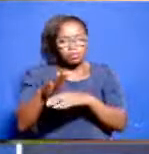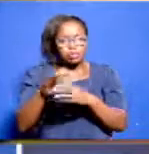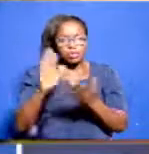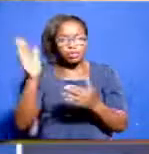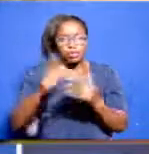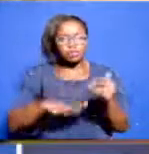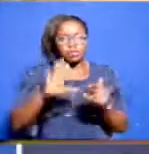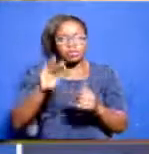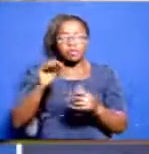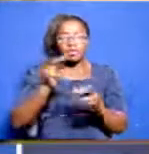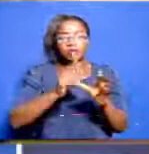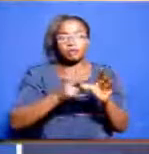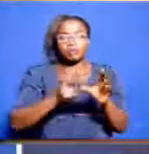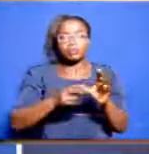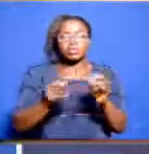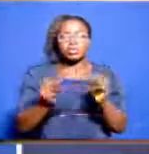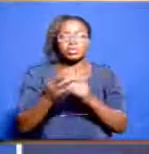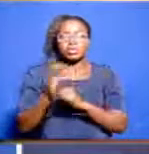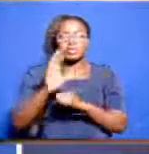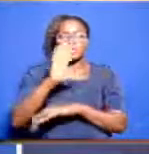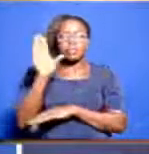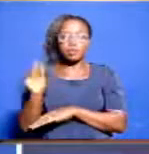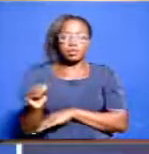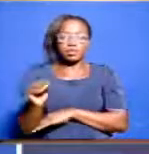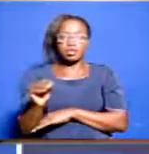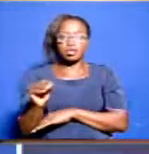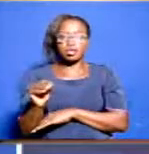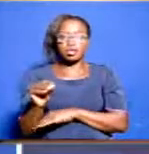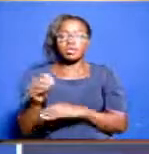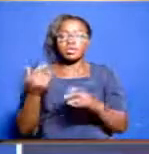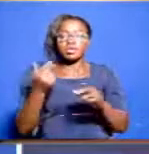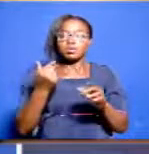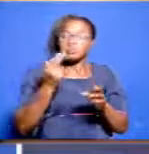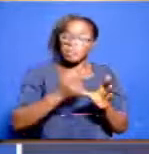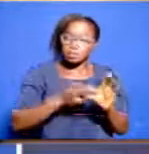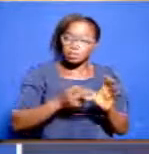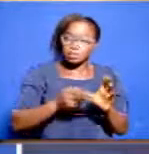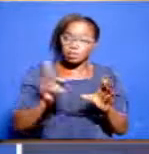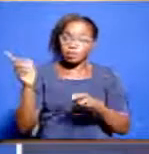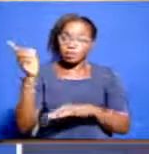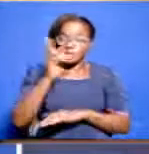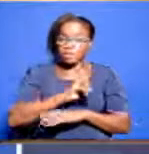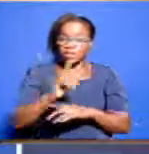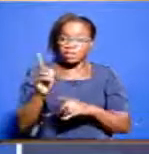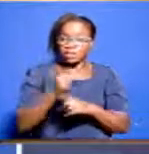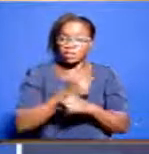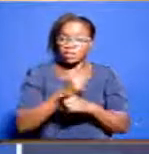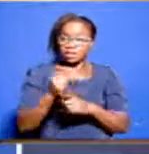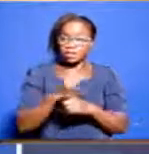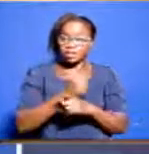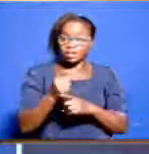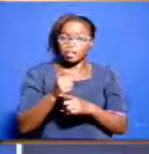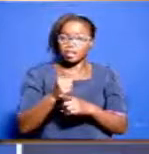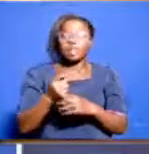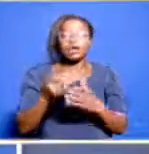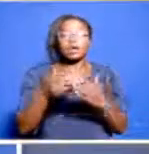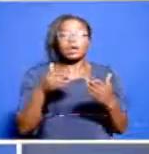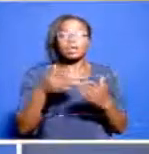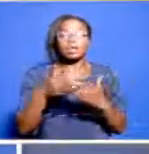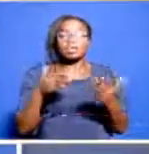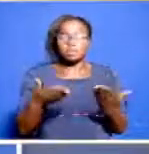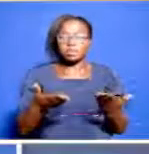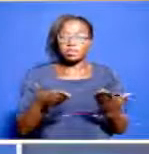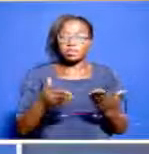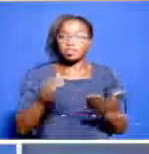50 kutoka mataifa 13 ya Bara Afrika walihudhuria mafunzo ya siku moja ya taasisi ya kupigana na dawa za kusisimua misuli humu